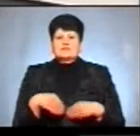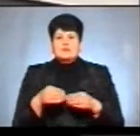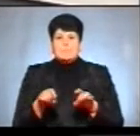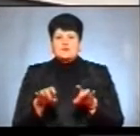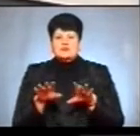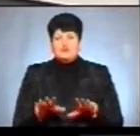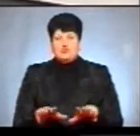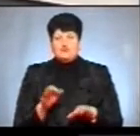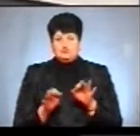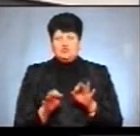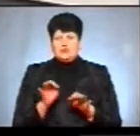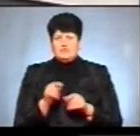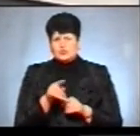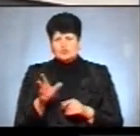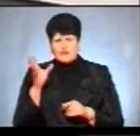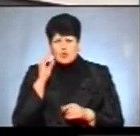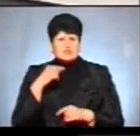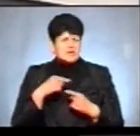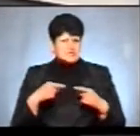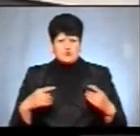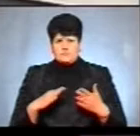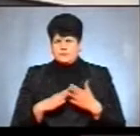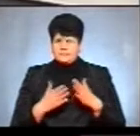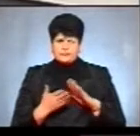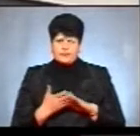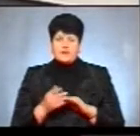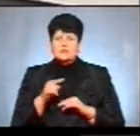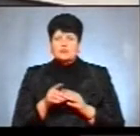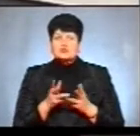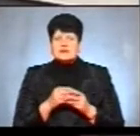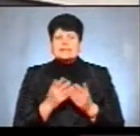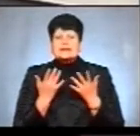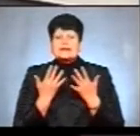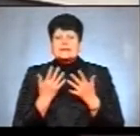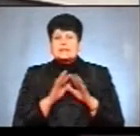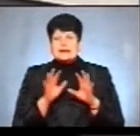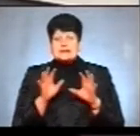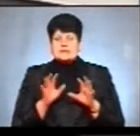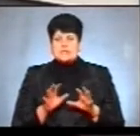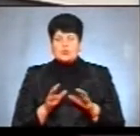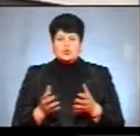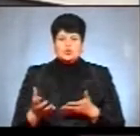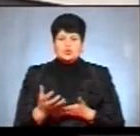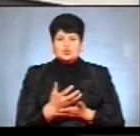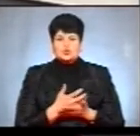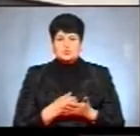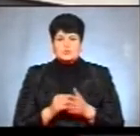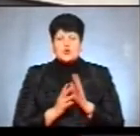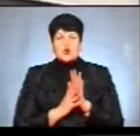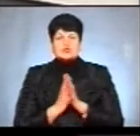даному випадку суди. Вони будуть враховувати всі обставини, в тому числі кількість незаконно здобутих